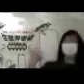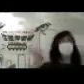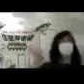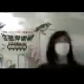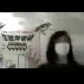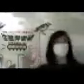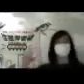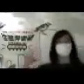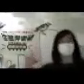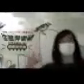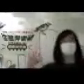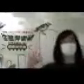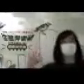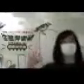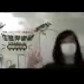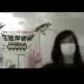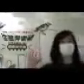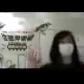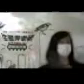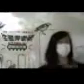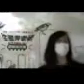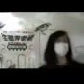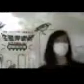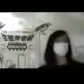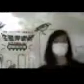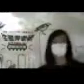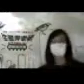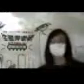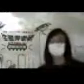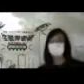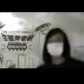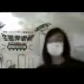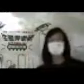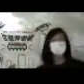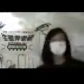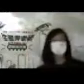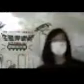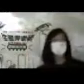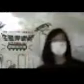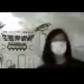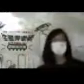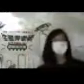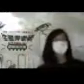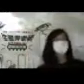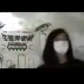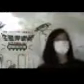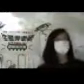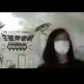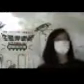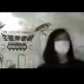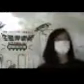個景咧，唔知道大家有冇留意到咧？我哋特別就做咗一個背景咧，就係、是。